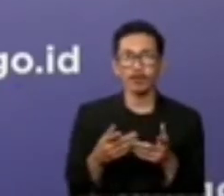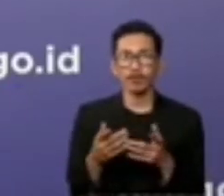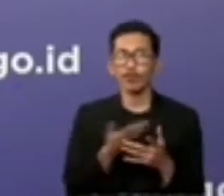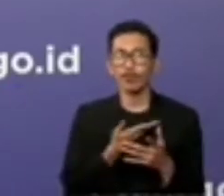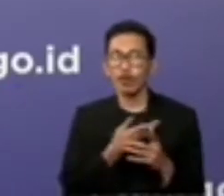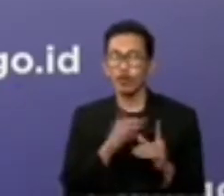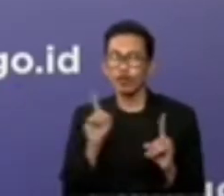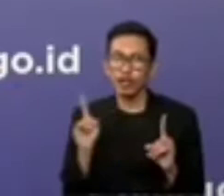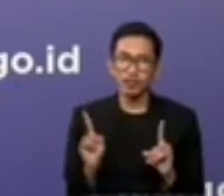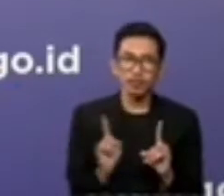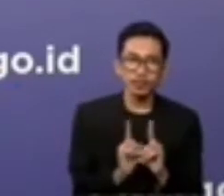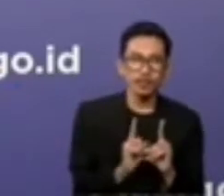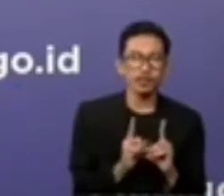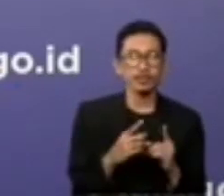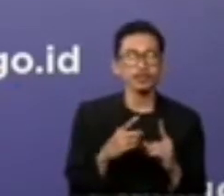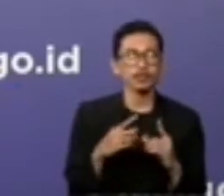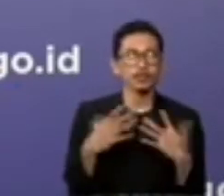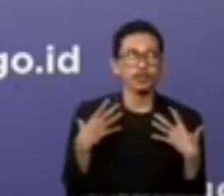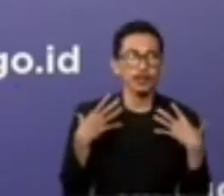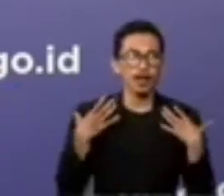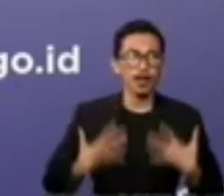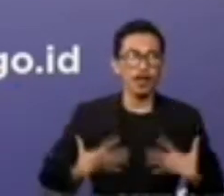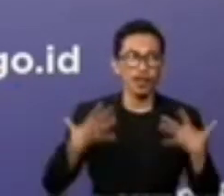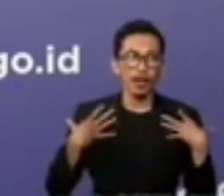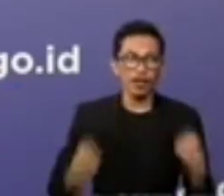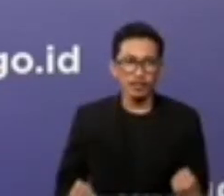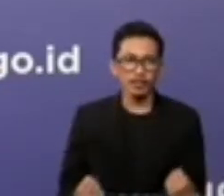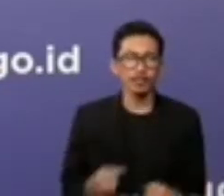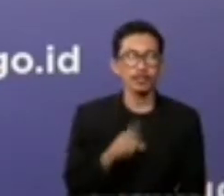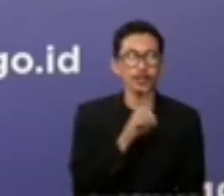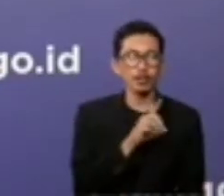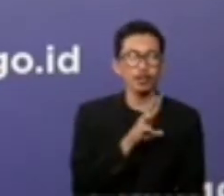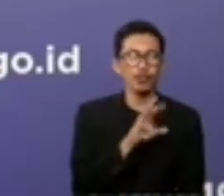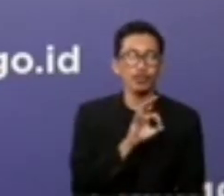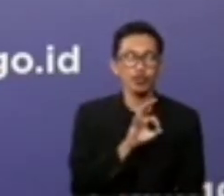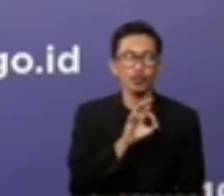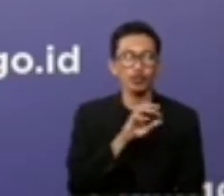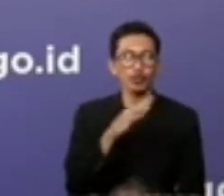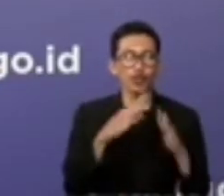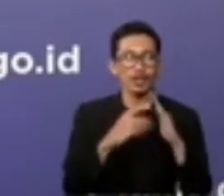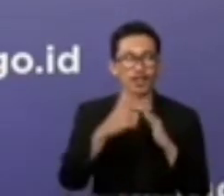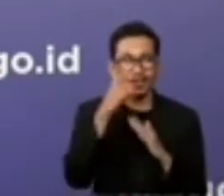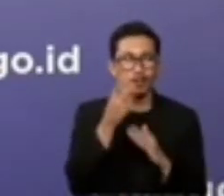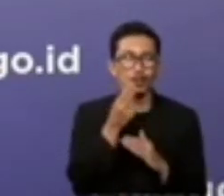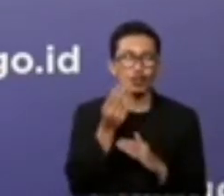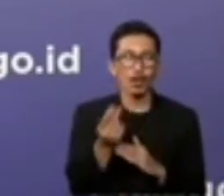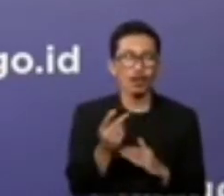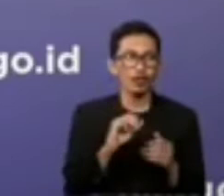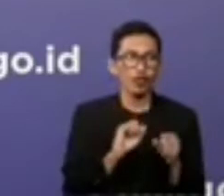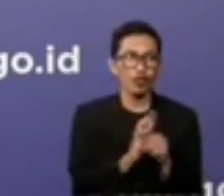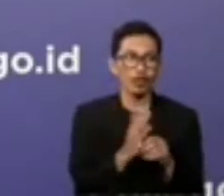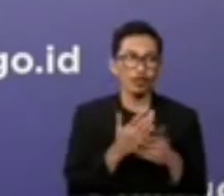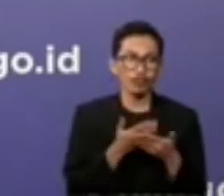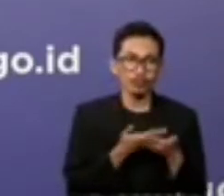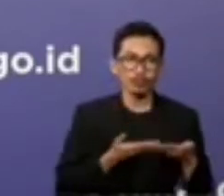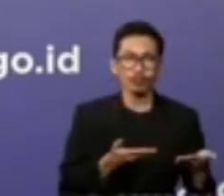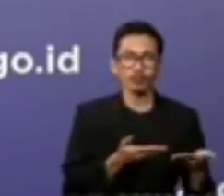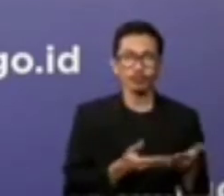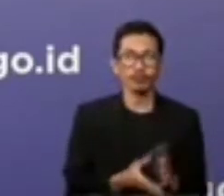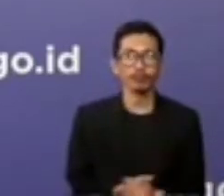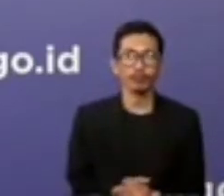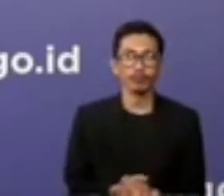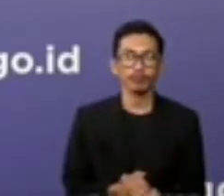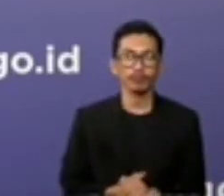tenaga medis yang kini bertugas di lebih dari 130 rumah sakit rujukan COVID-19 dan unit pelayanan